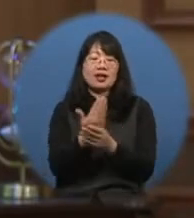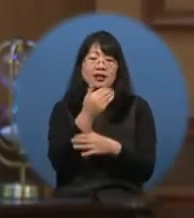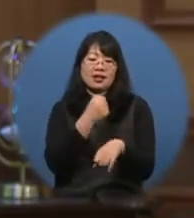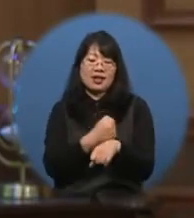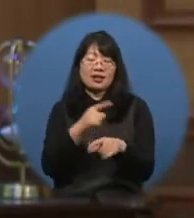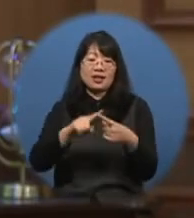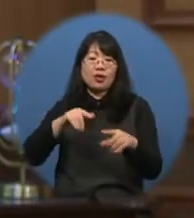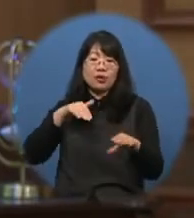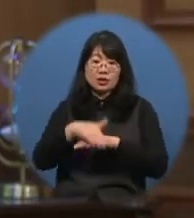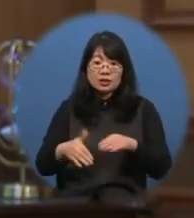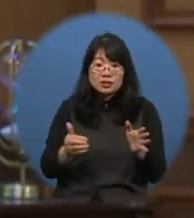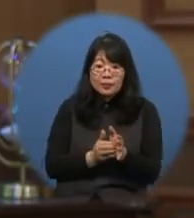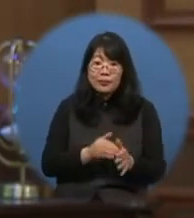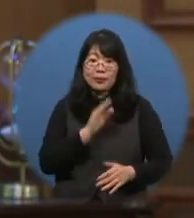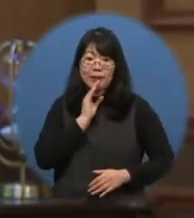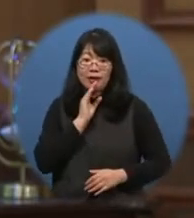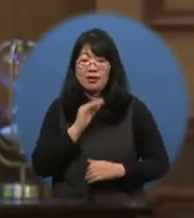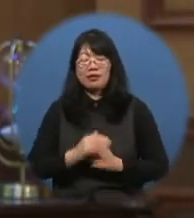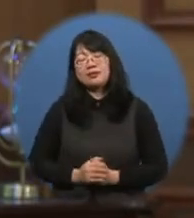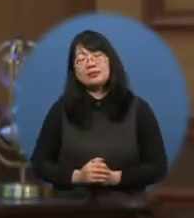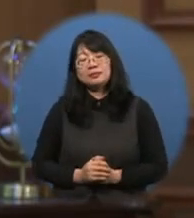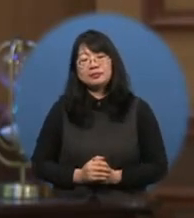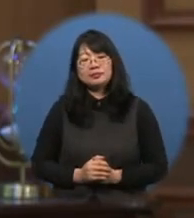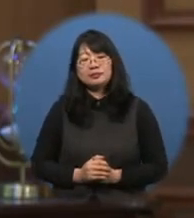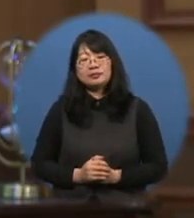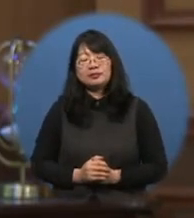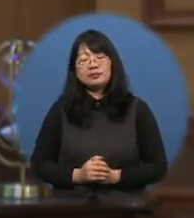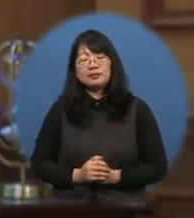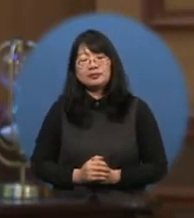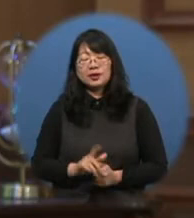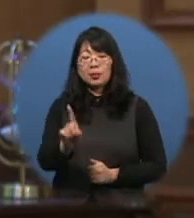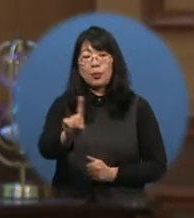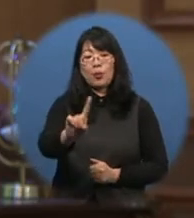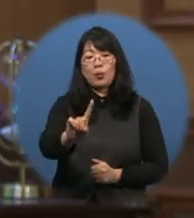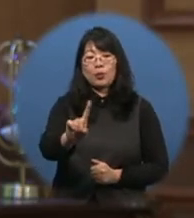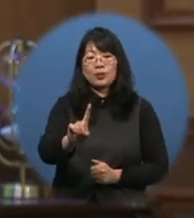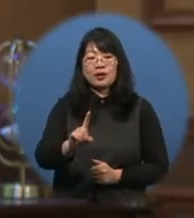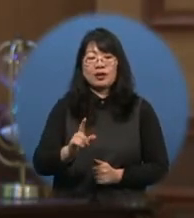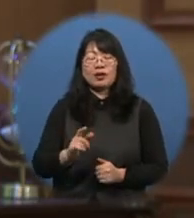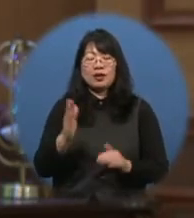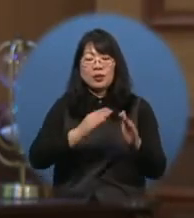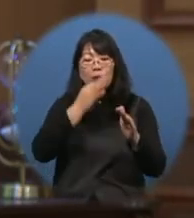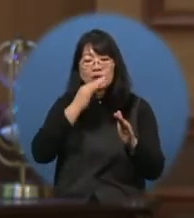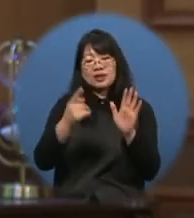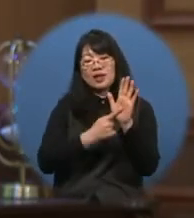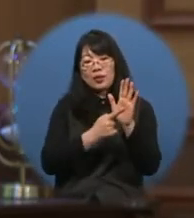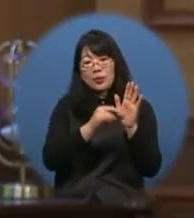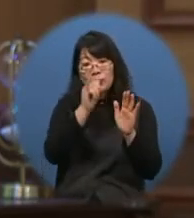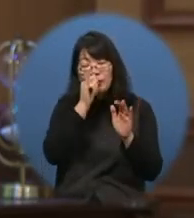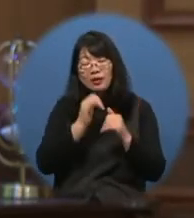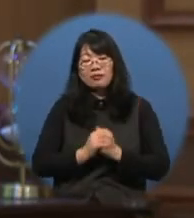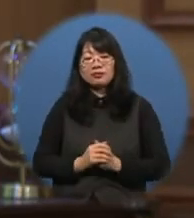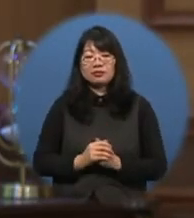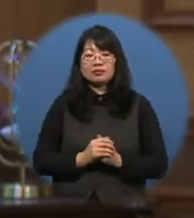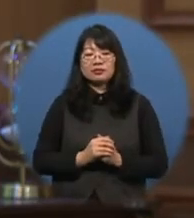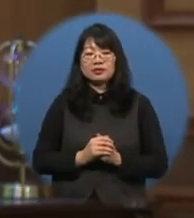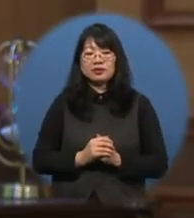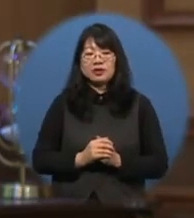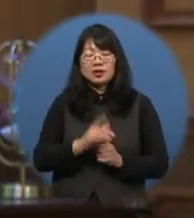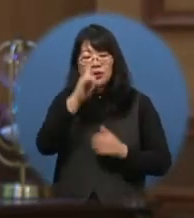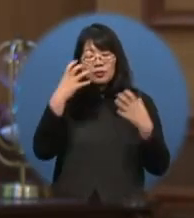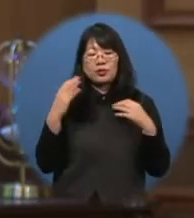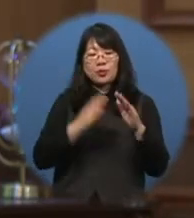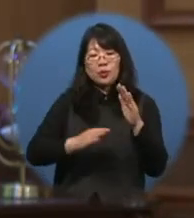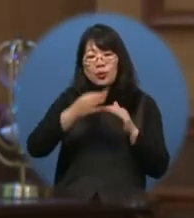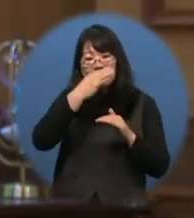네. 이런 식이었군요. 네, 네. 네. 그 공익 광고라고 하는 거 있지 않습니까? 네, 네. 특히 또 정부도 공익 광고를